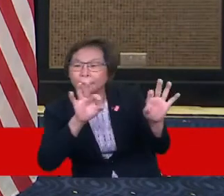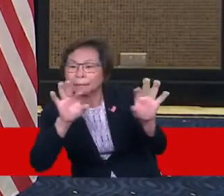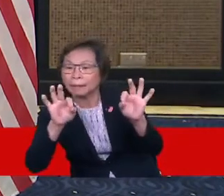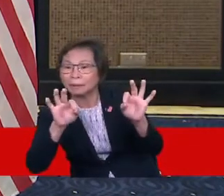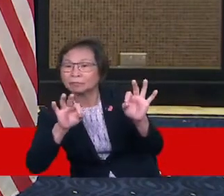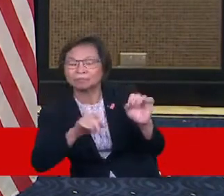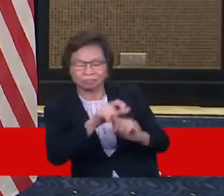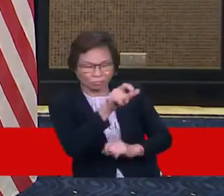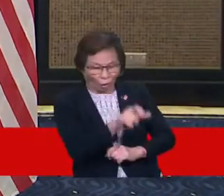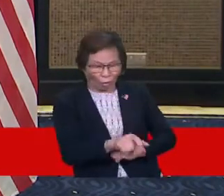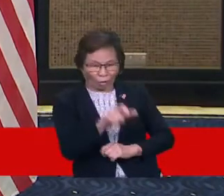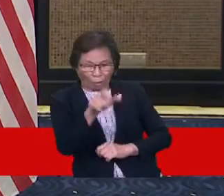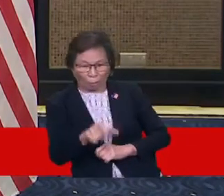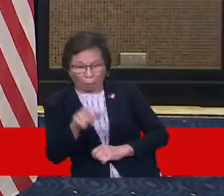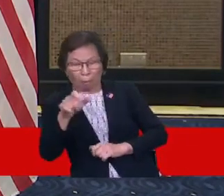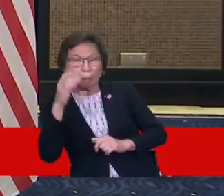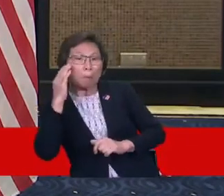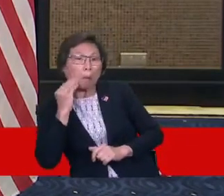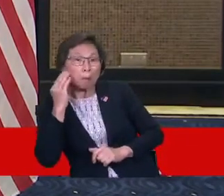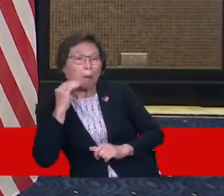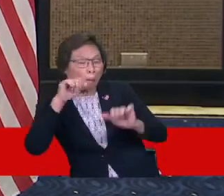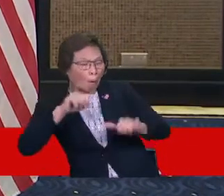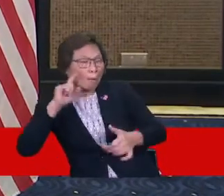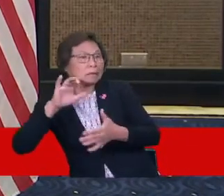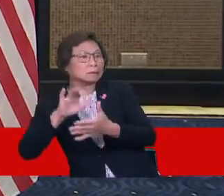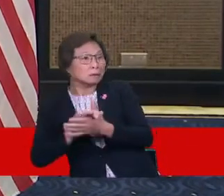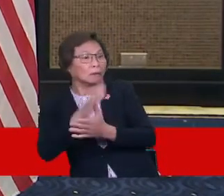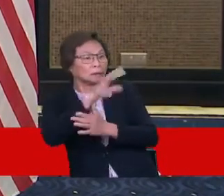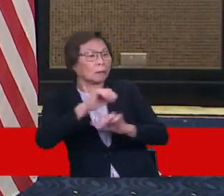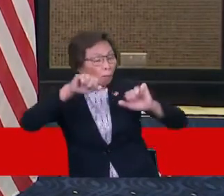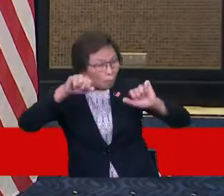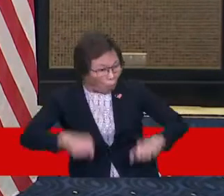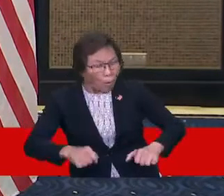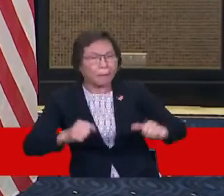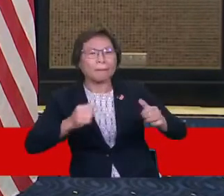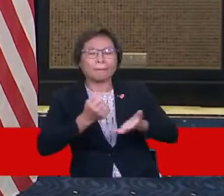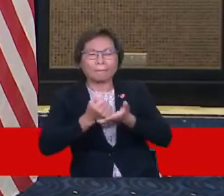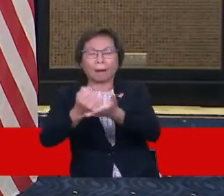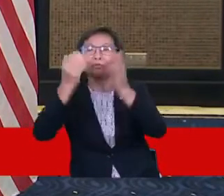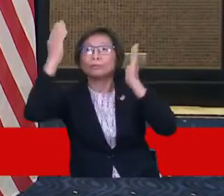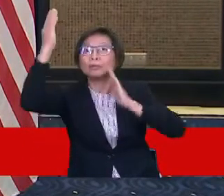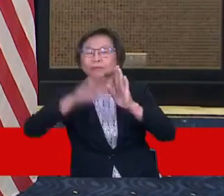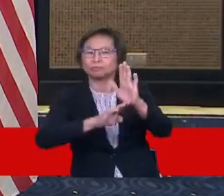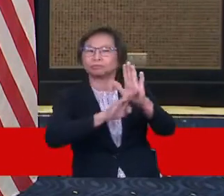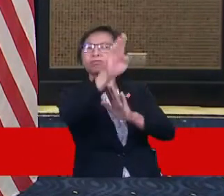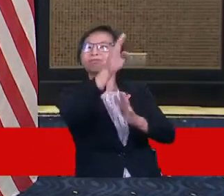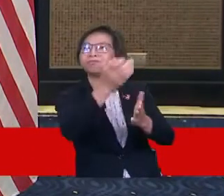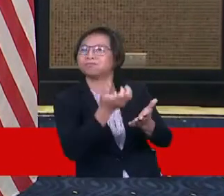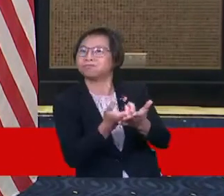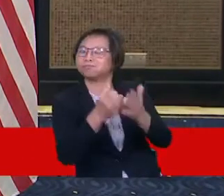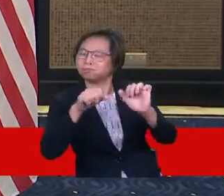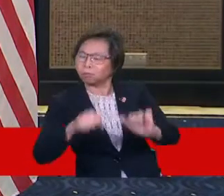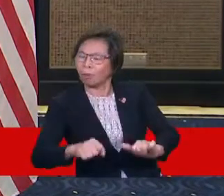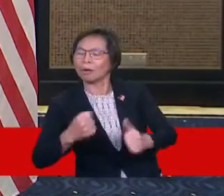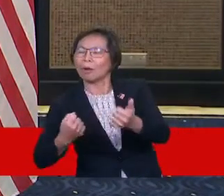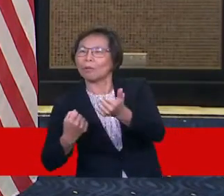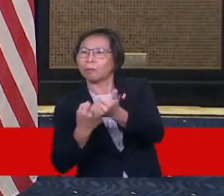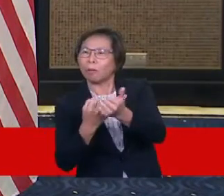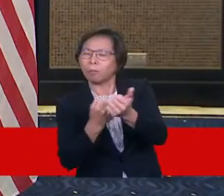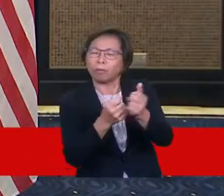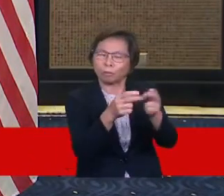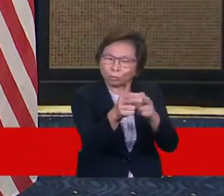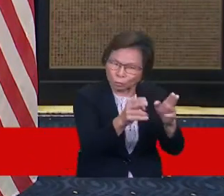yang berpengalaman diyakini mampu membantu negara memulihkan ekonomi dengan menyokong